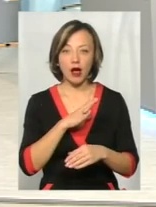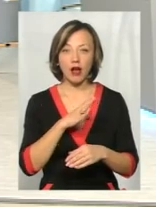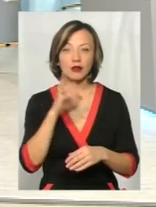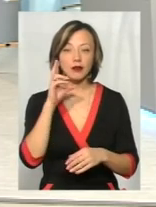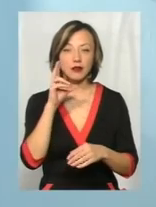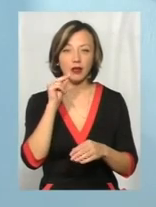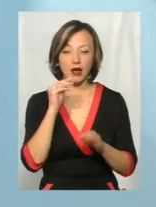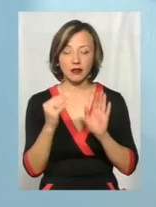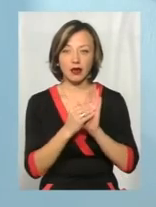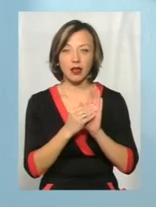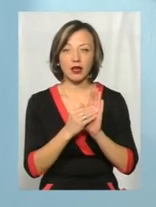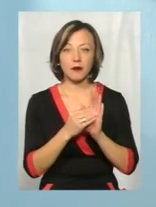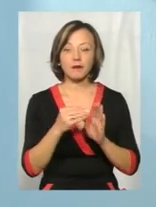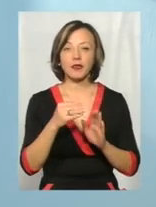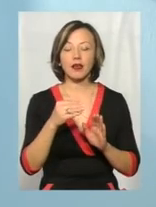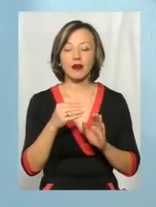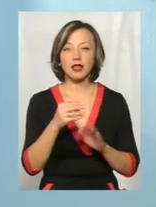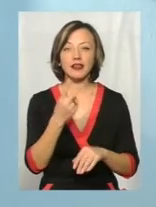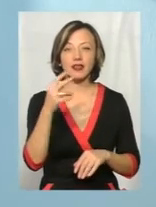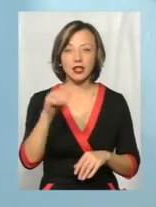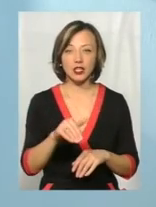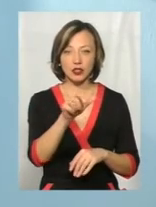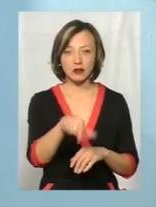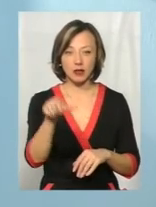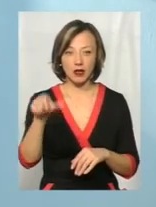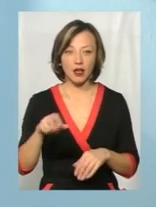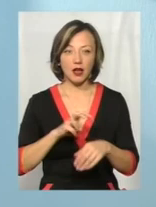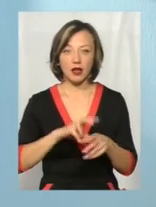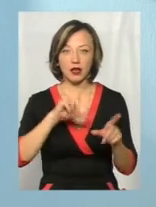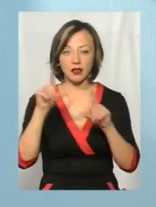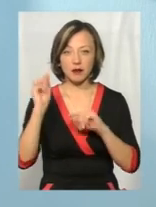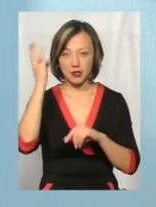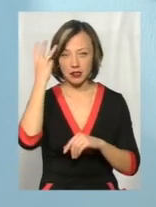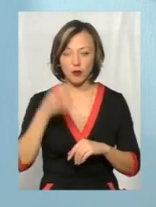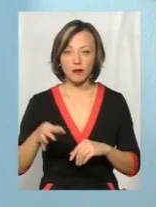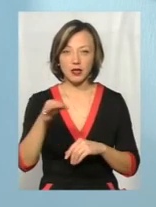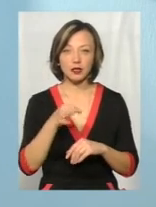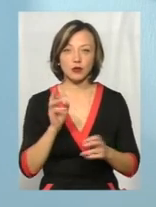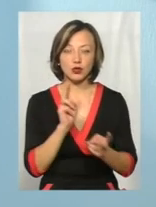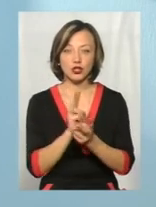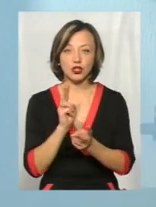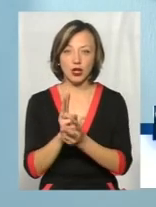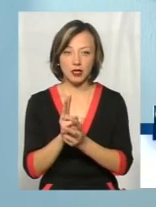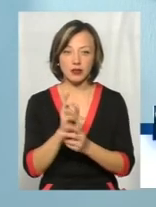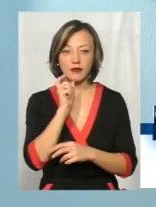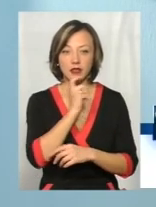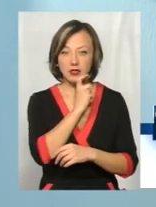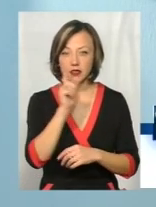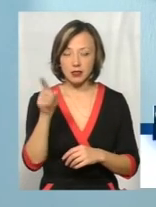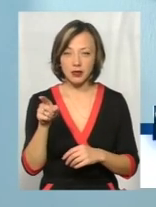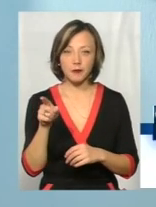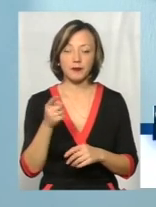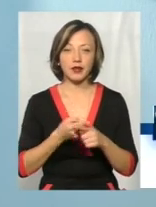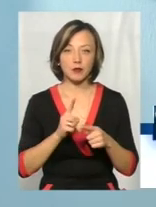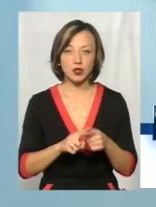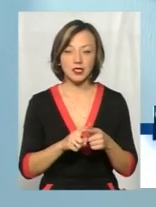ну, 2000 пацієнтів лікаря, то от останній раз їздили ми, Хмельницька область і Вінницька зустрічалися в Вінниці по